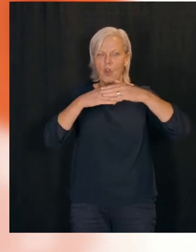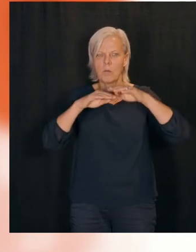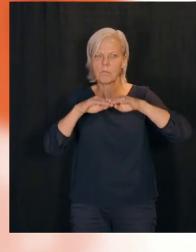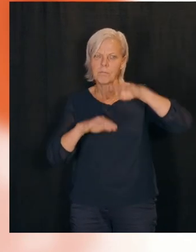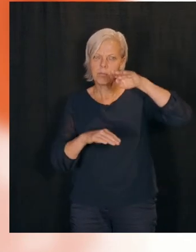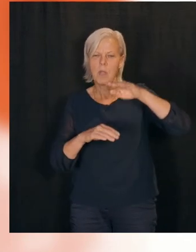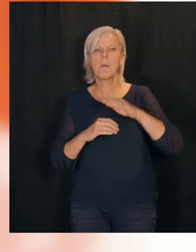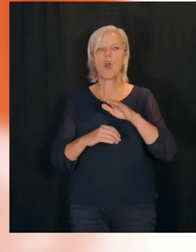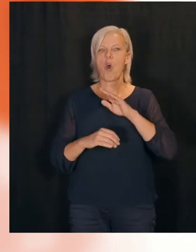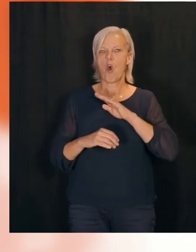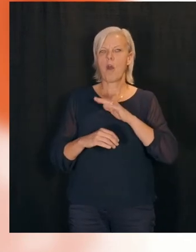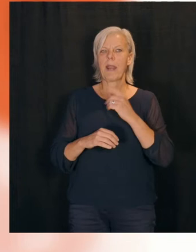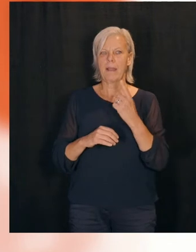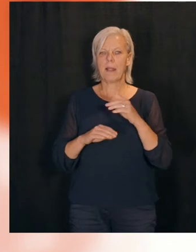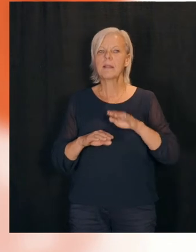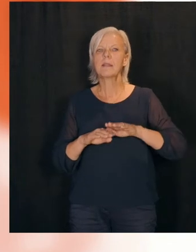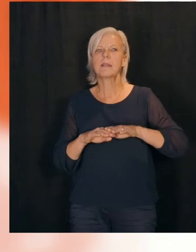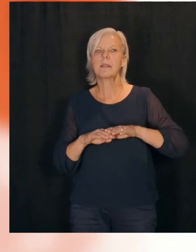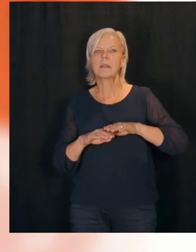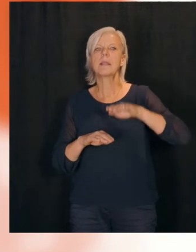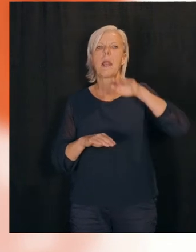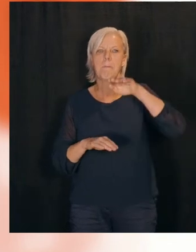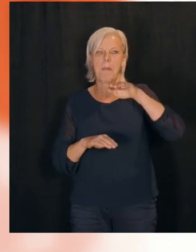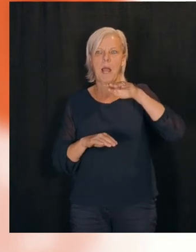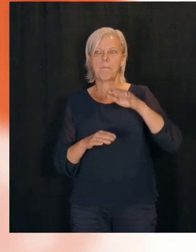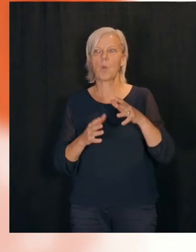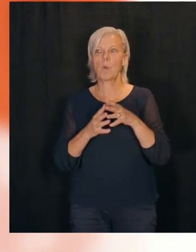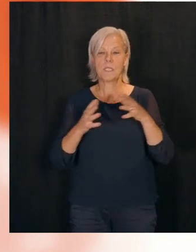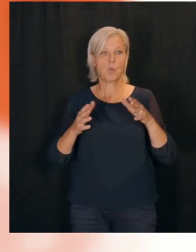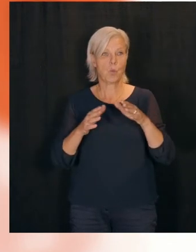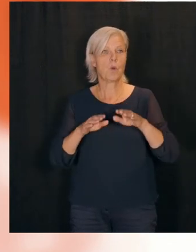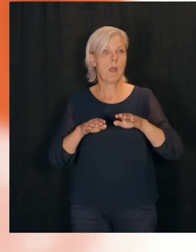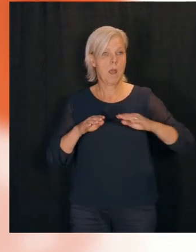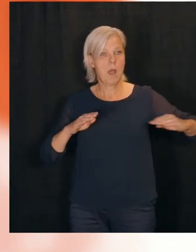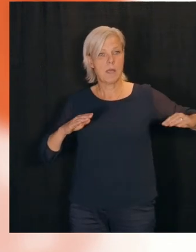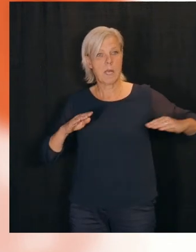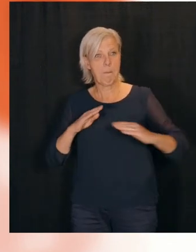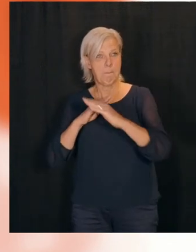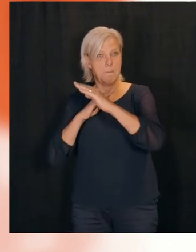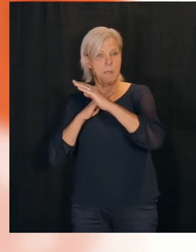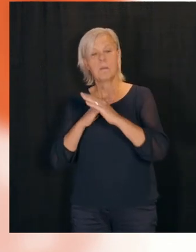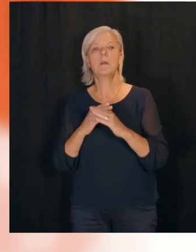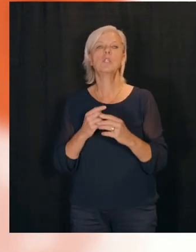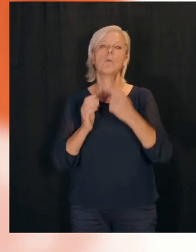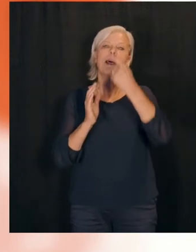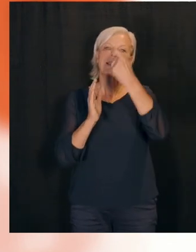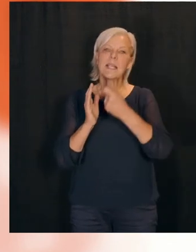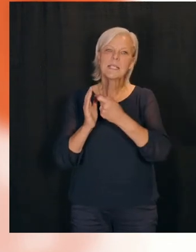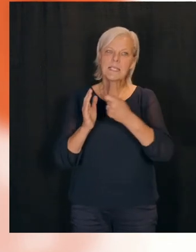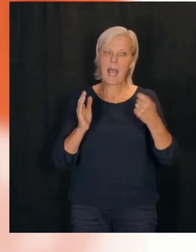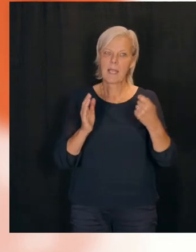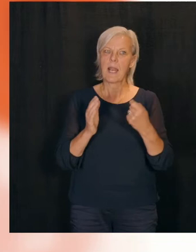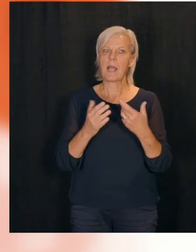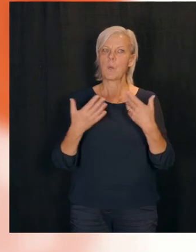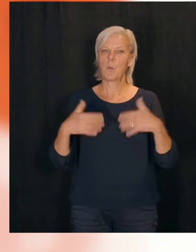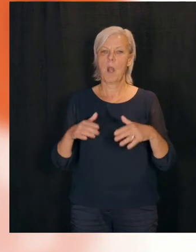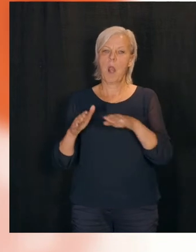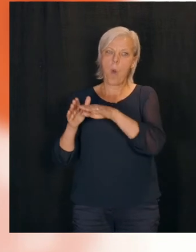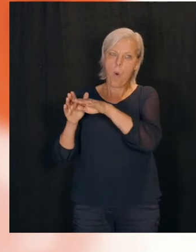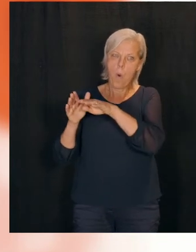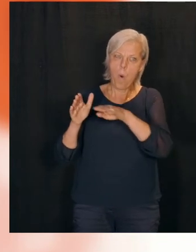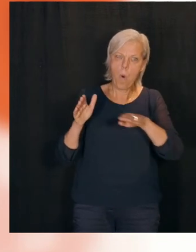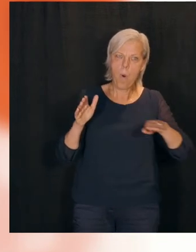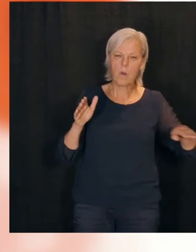ett trappsteg och en jättestor ramp som är designad med ganska stora åthävor. Den är väldigt lång ramp, den är